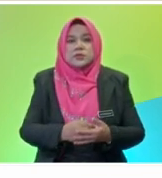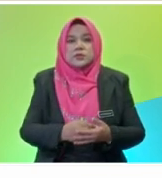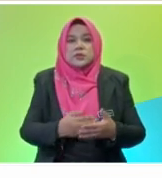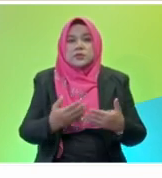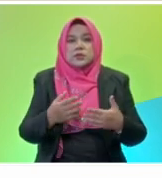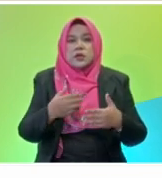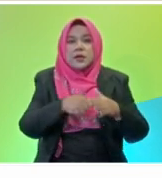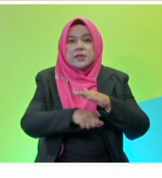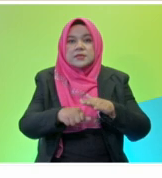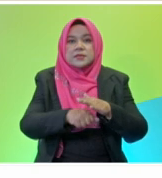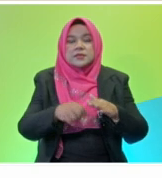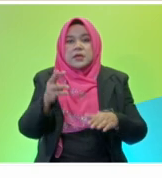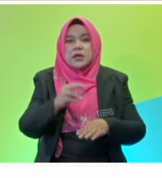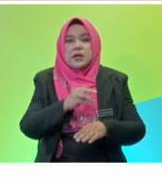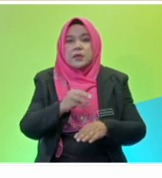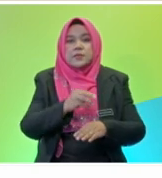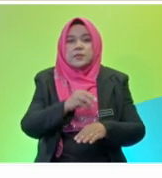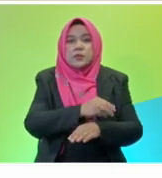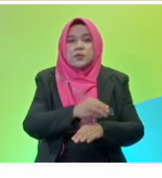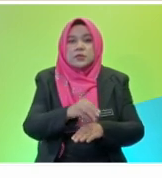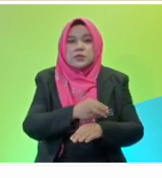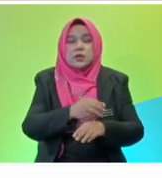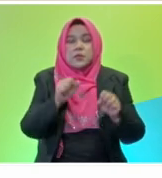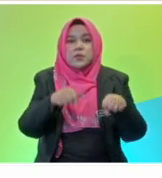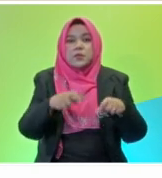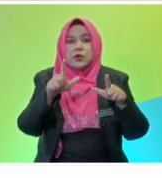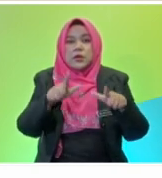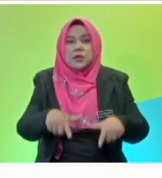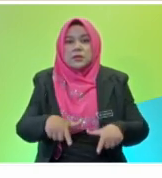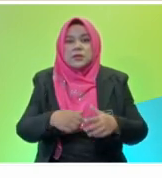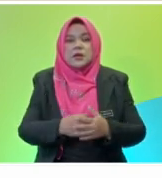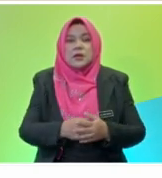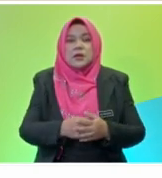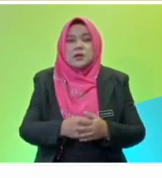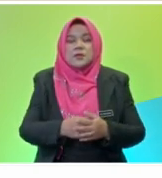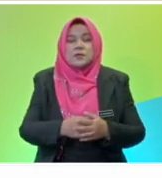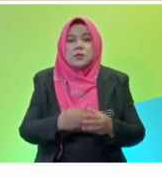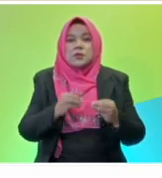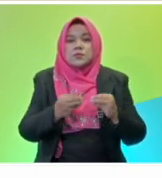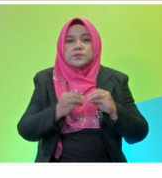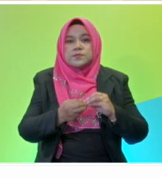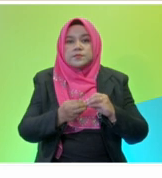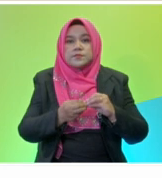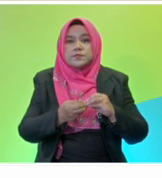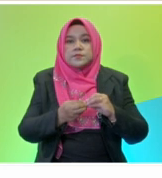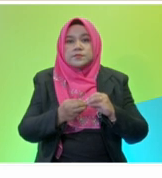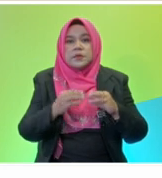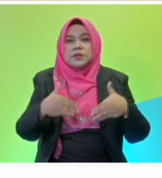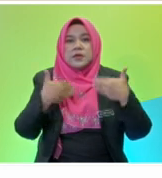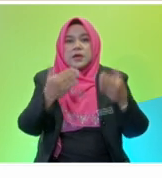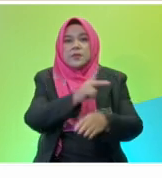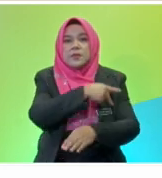nyanyian di situ kita letak dia punya dia punya nombo tahap penguasaan